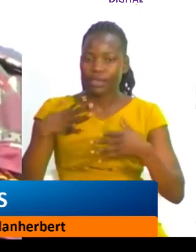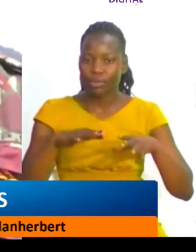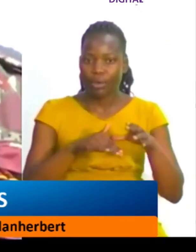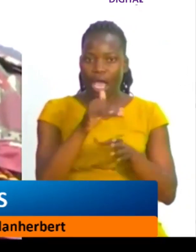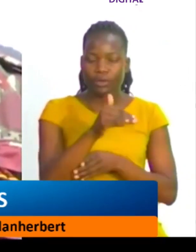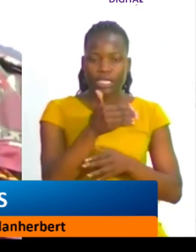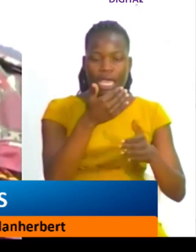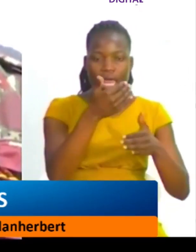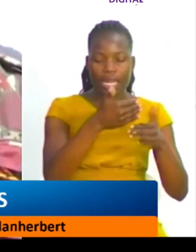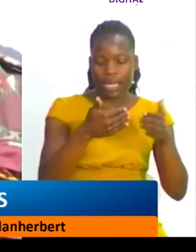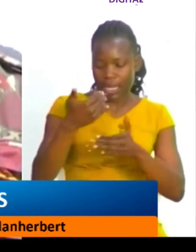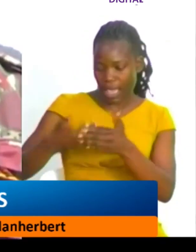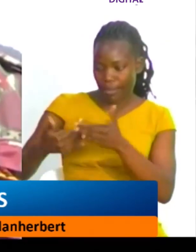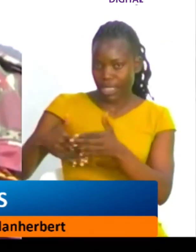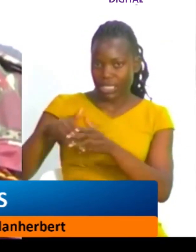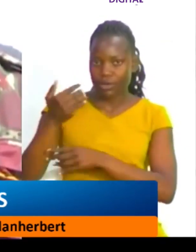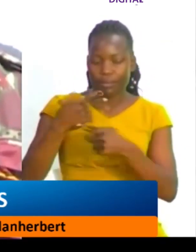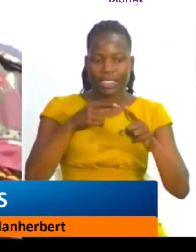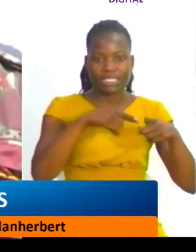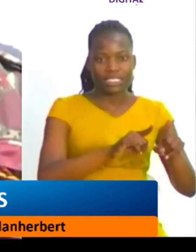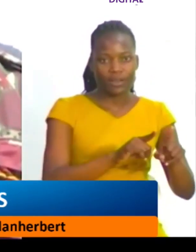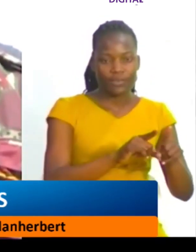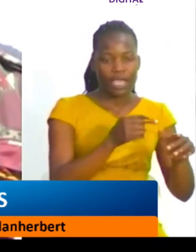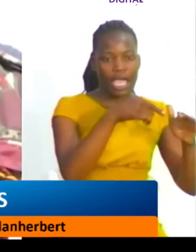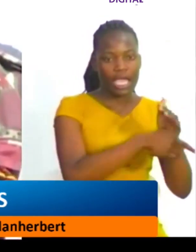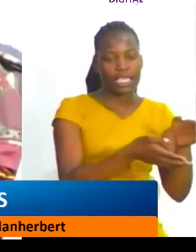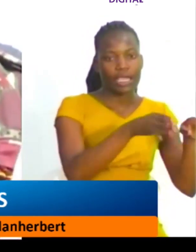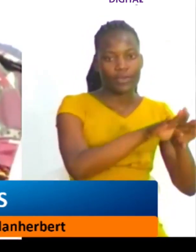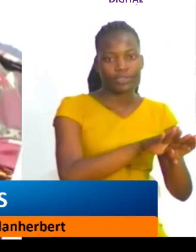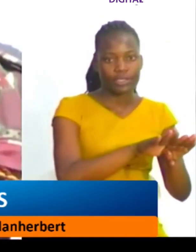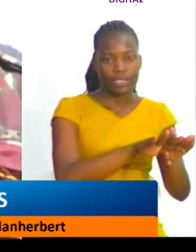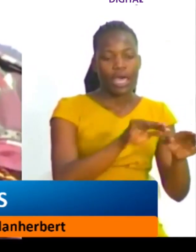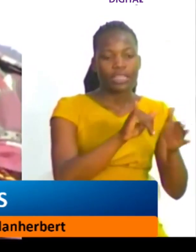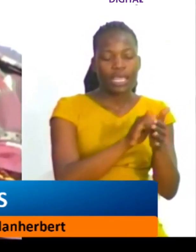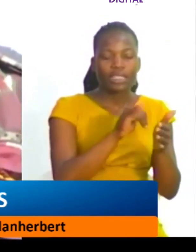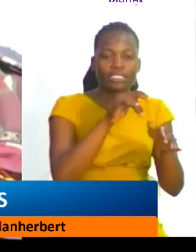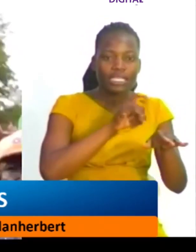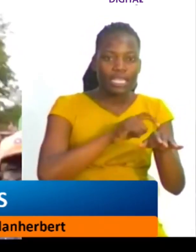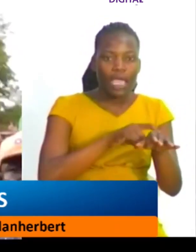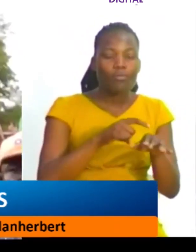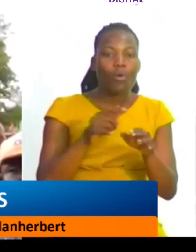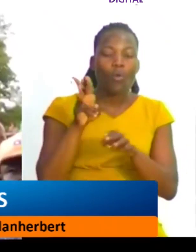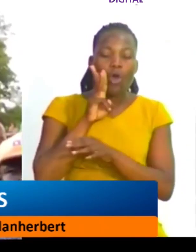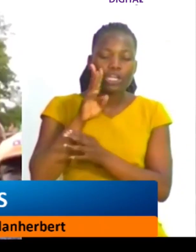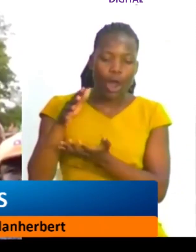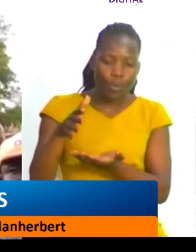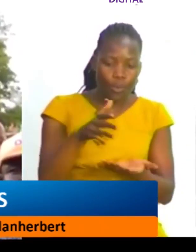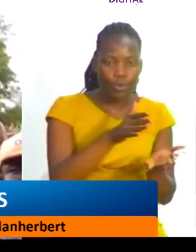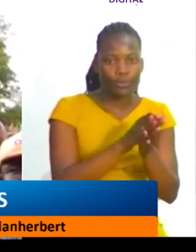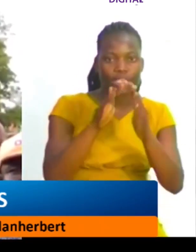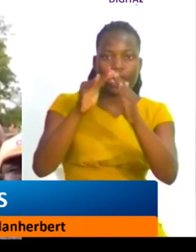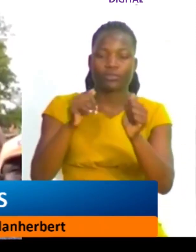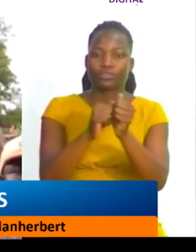wale majirani naambiwa, lakini akarudi ndani akajifungia. Sasa ndio wakabebwa na maji pamoja na watoto. Kwa hivyo tunaomba la kwanza